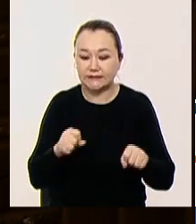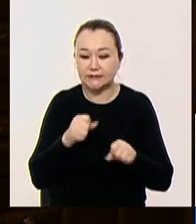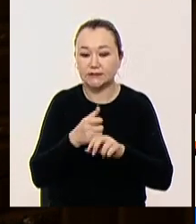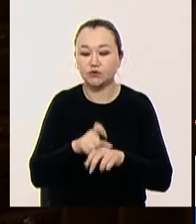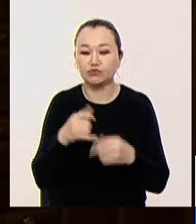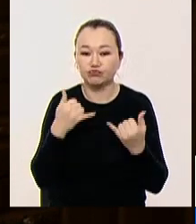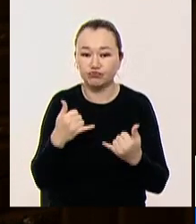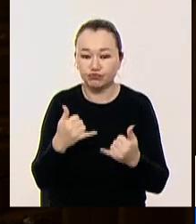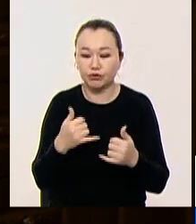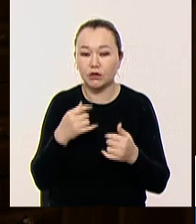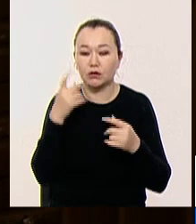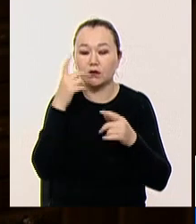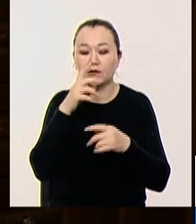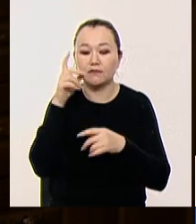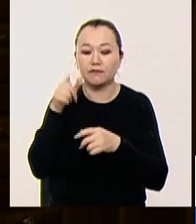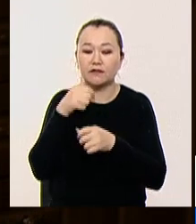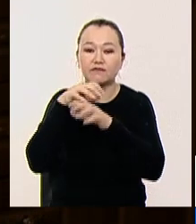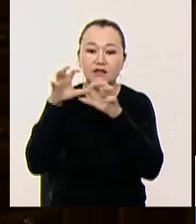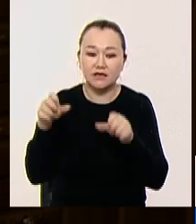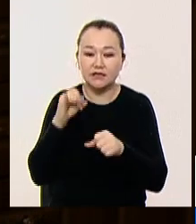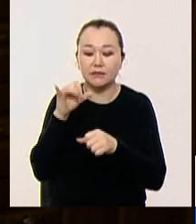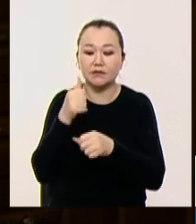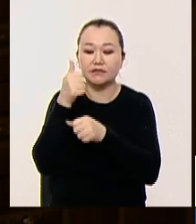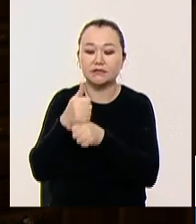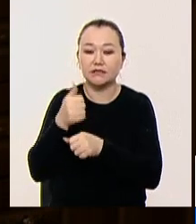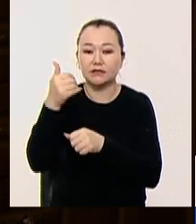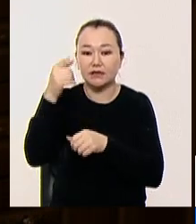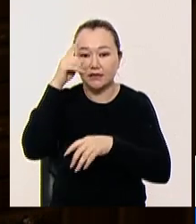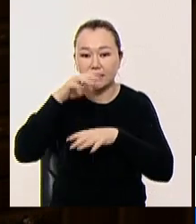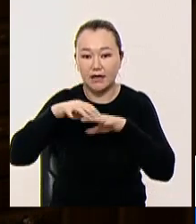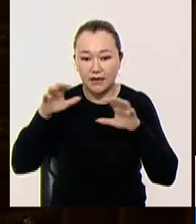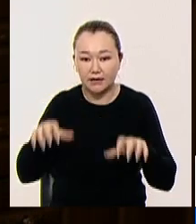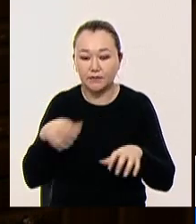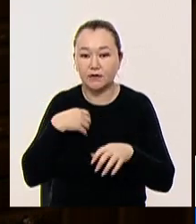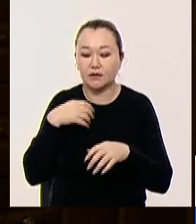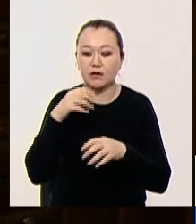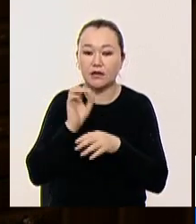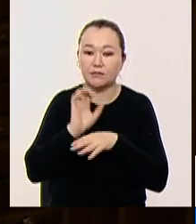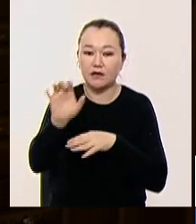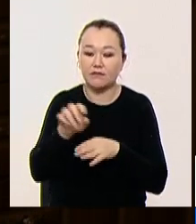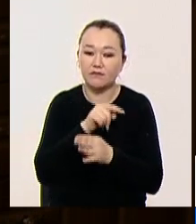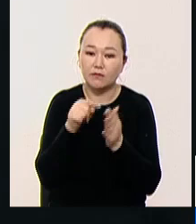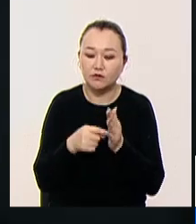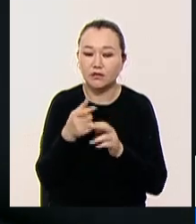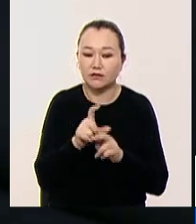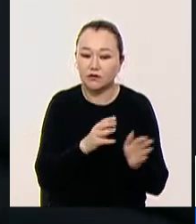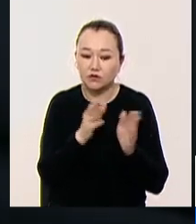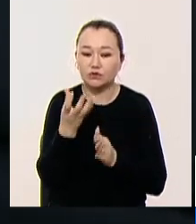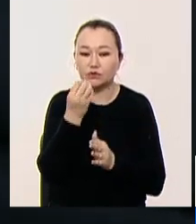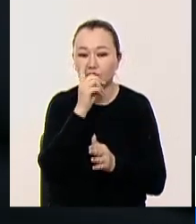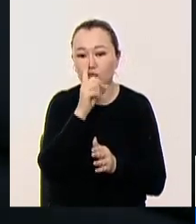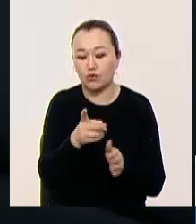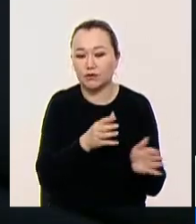мен үкіметке және президент әкімшілігіне ұсыныс жібердім. Осы мораторияда тағы бір